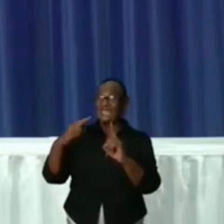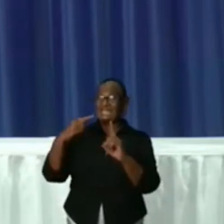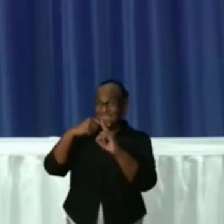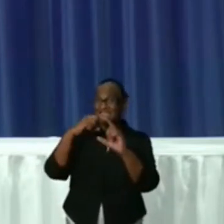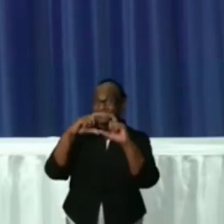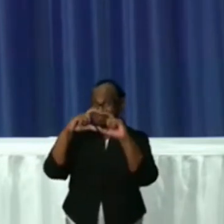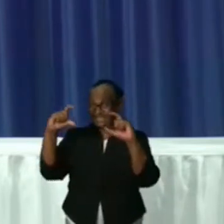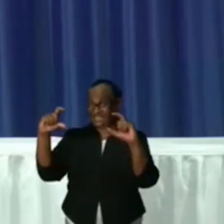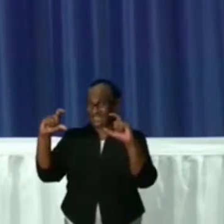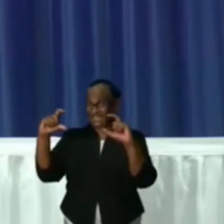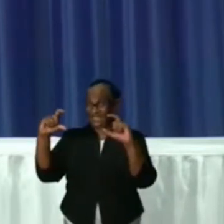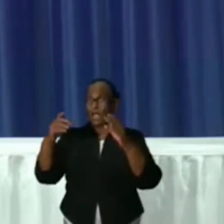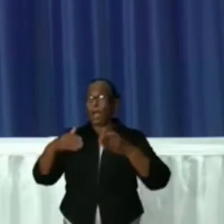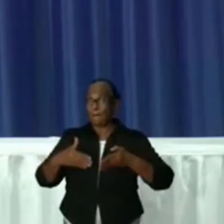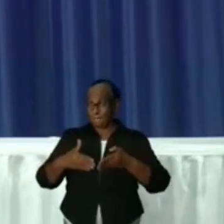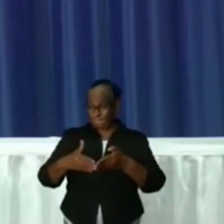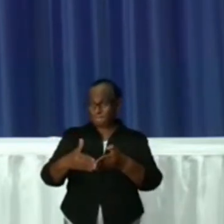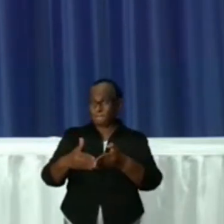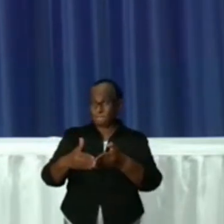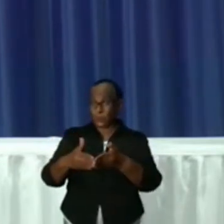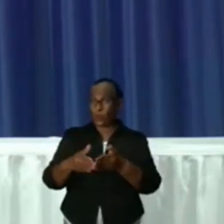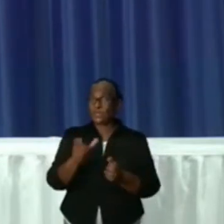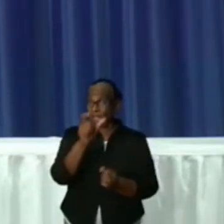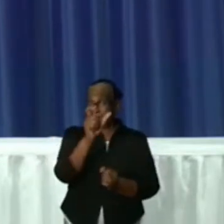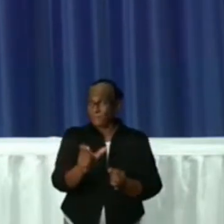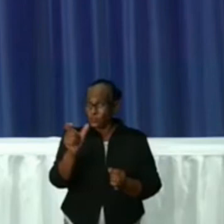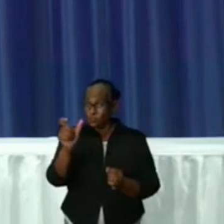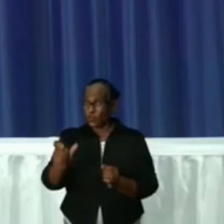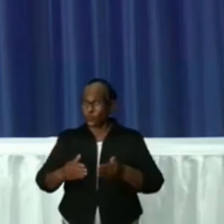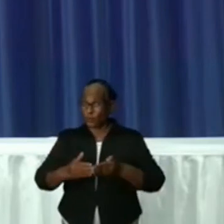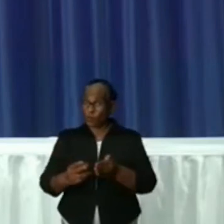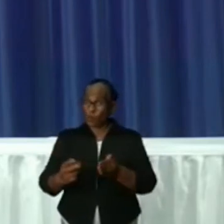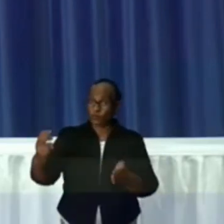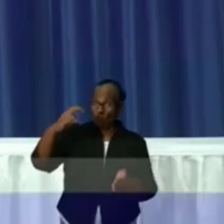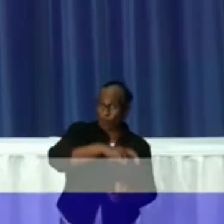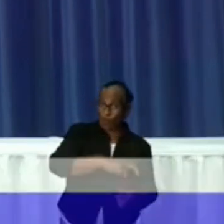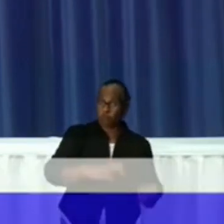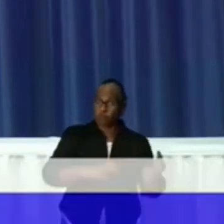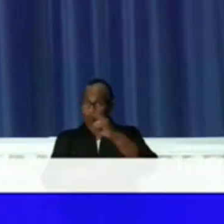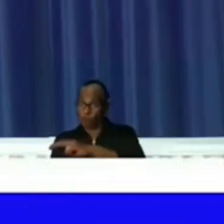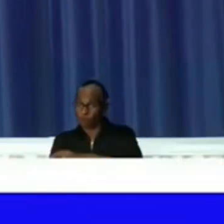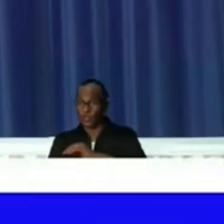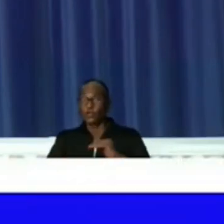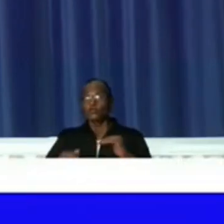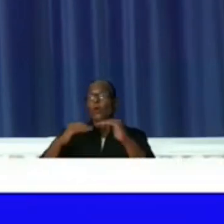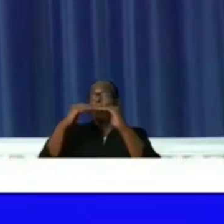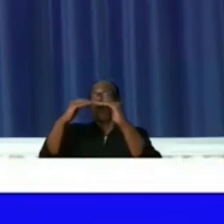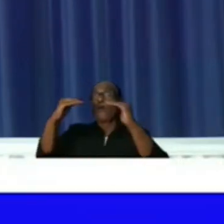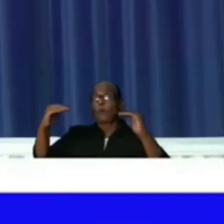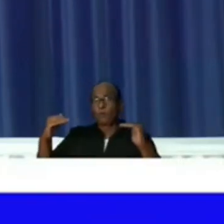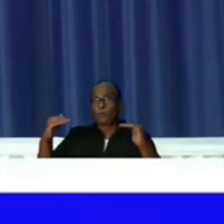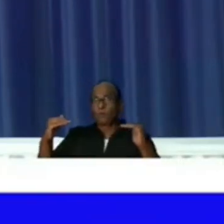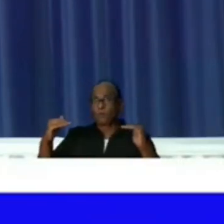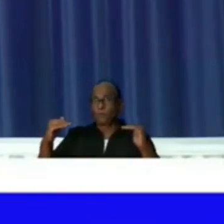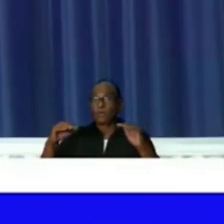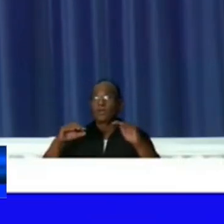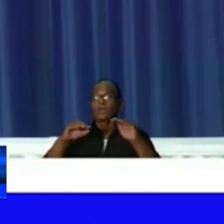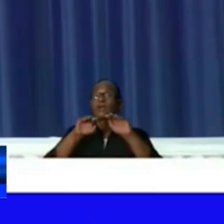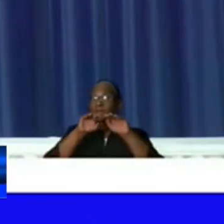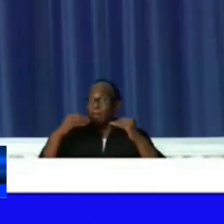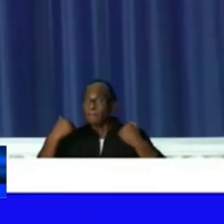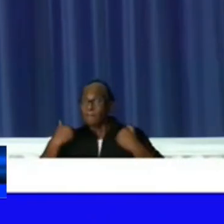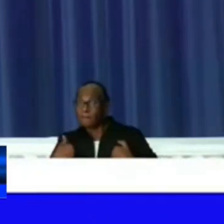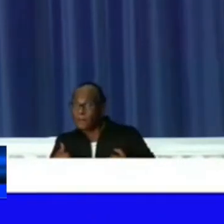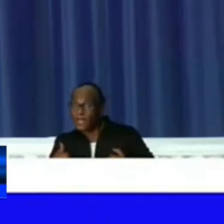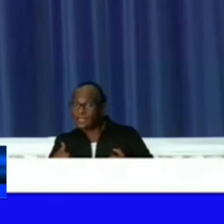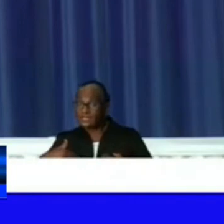taxihouders, boothouders en de mensen die over willen steken is op een dusdanig hoog niveau dat men gebruik maakt